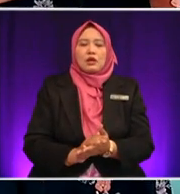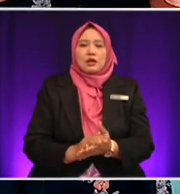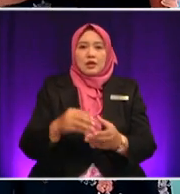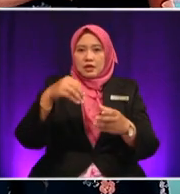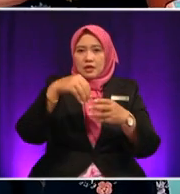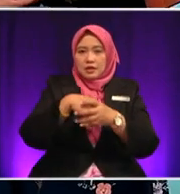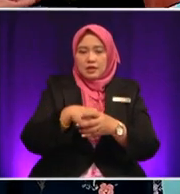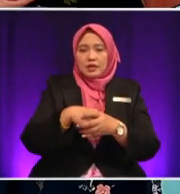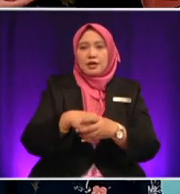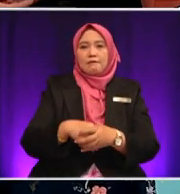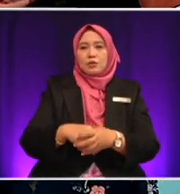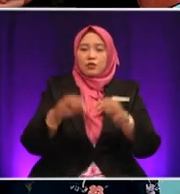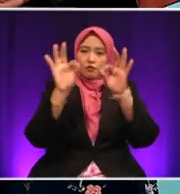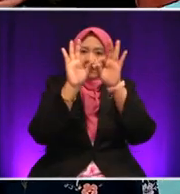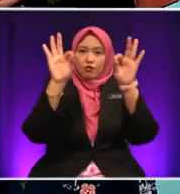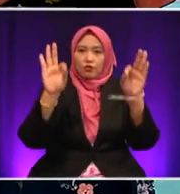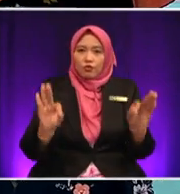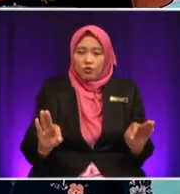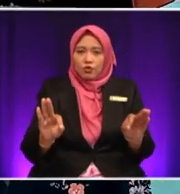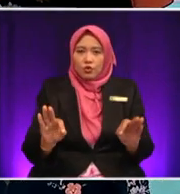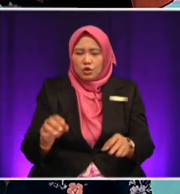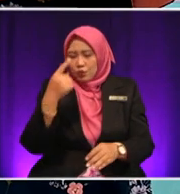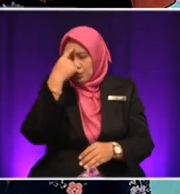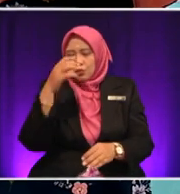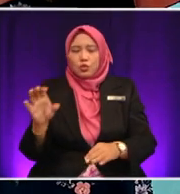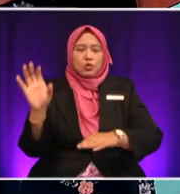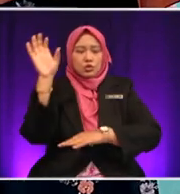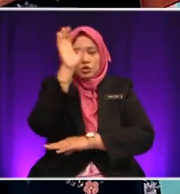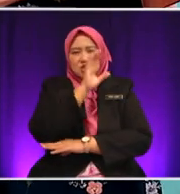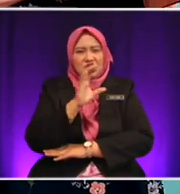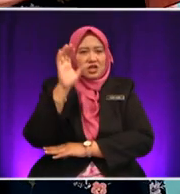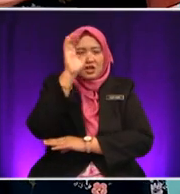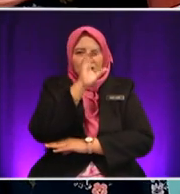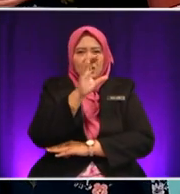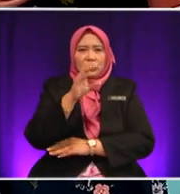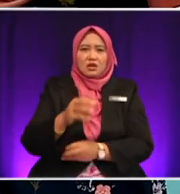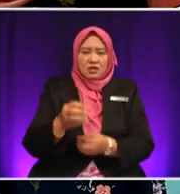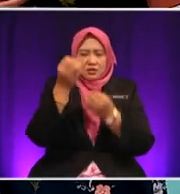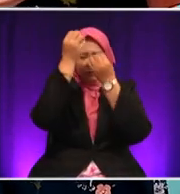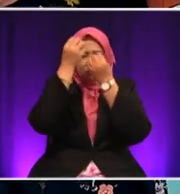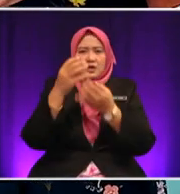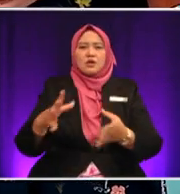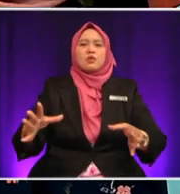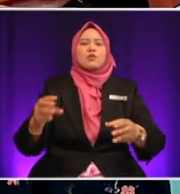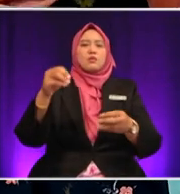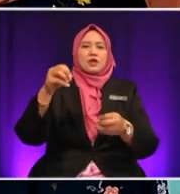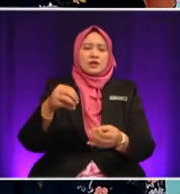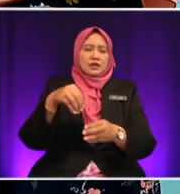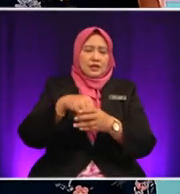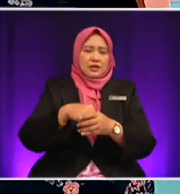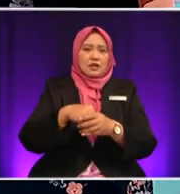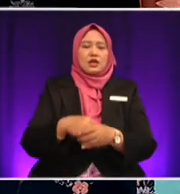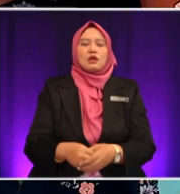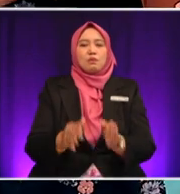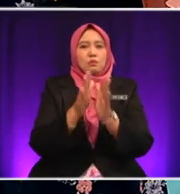maklumat di luar konteks buku teks sebab itu penting bukan karena mengajak itu